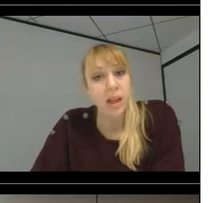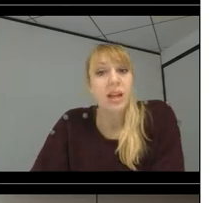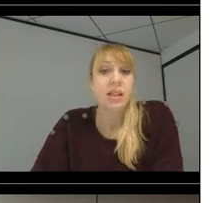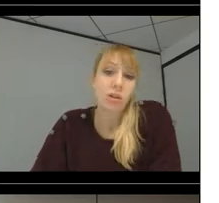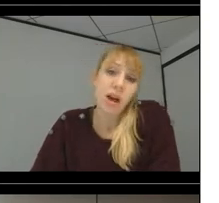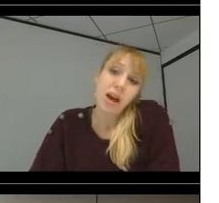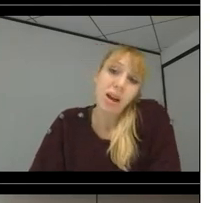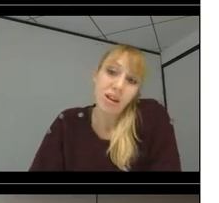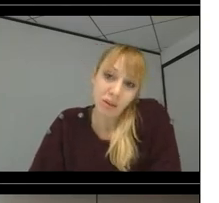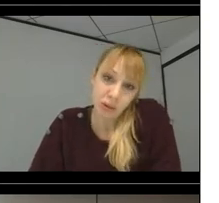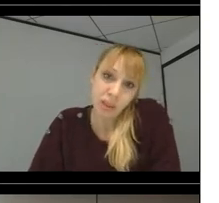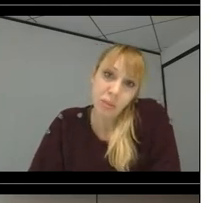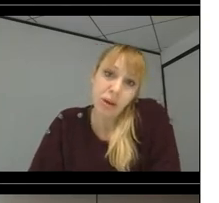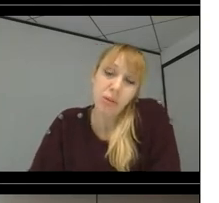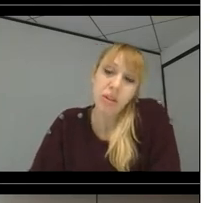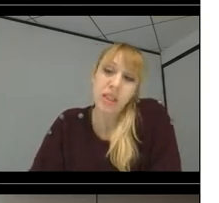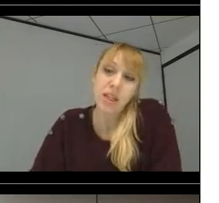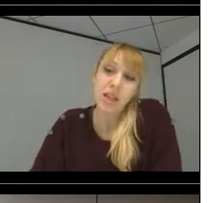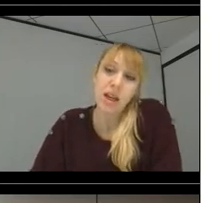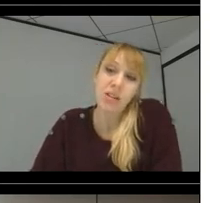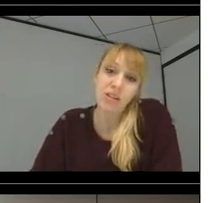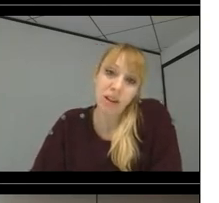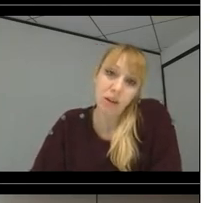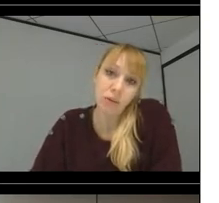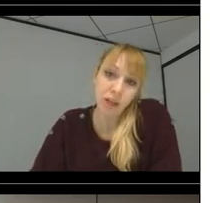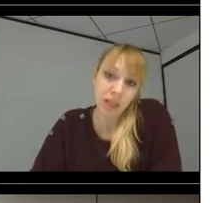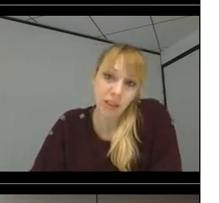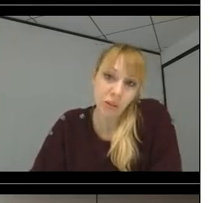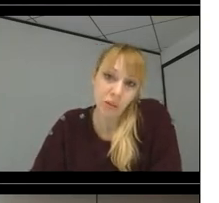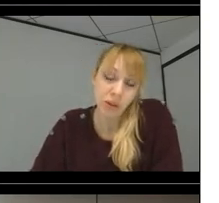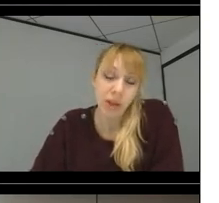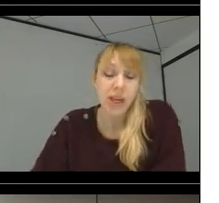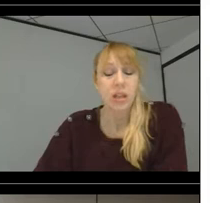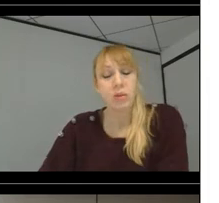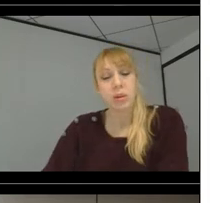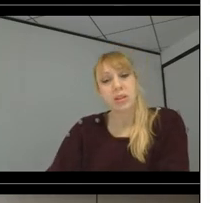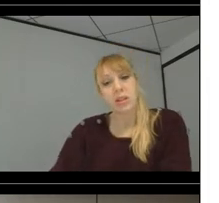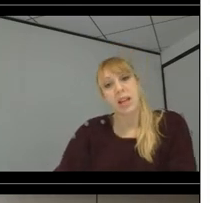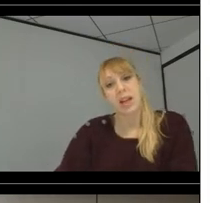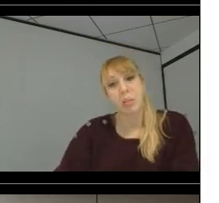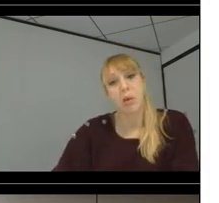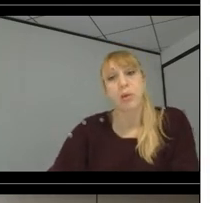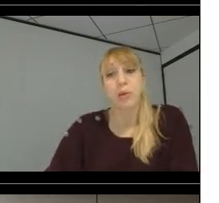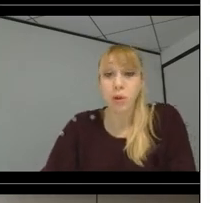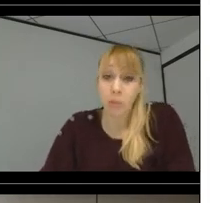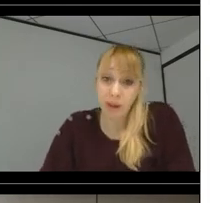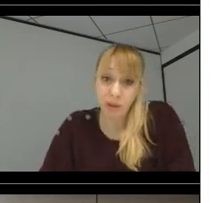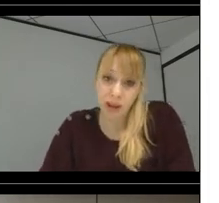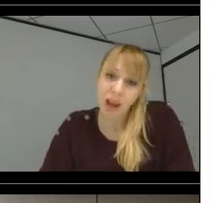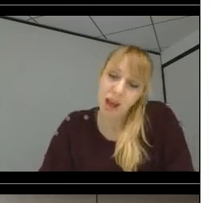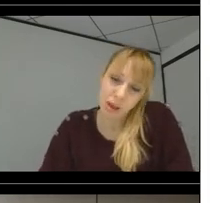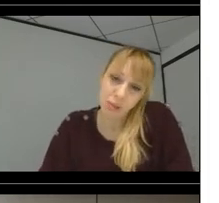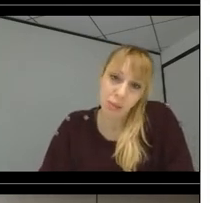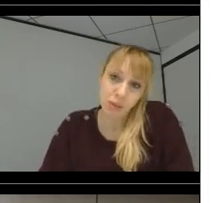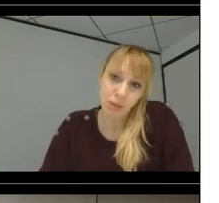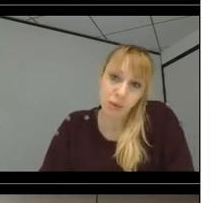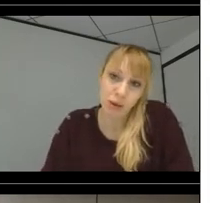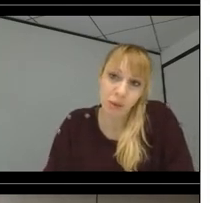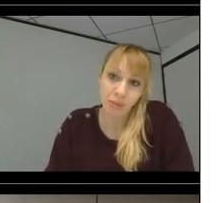Noé, qui sera l'avant-vente, qui pourra vous renseigner à la fin quand vous aurez des questions. Et je vous présenterai également deux de nos partenaires